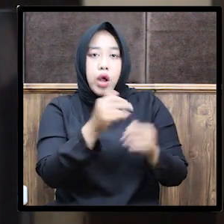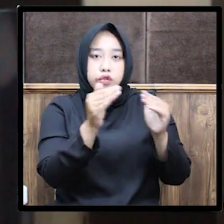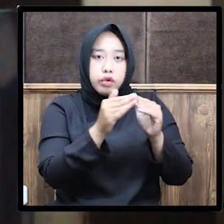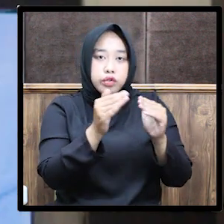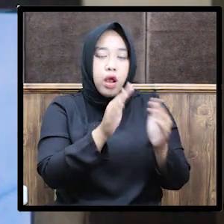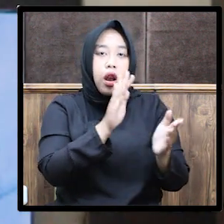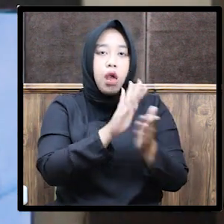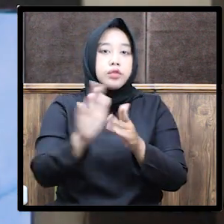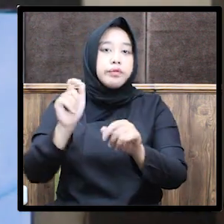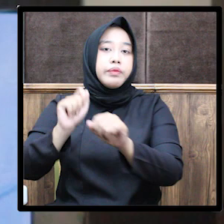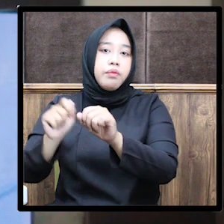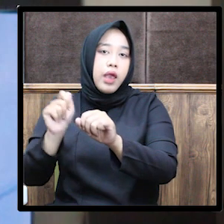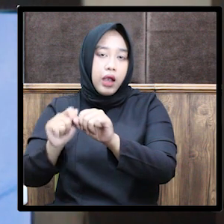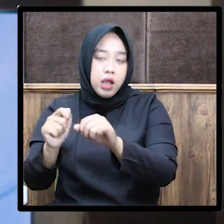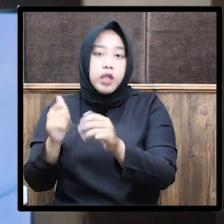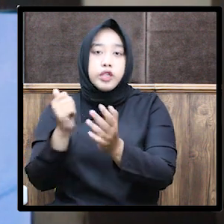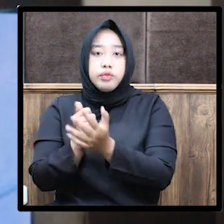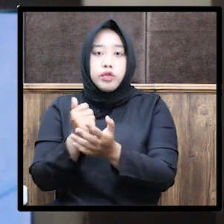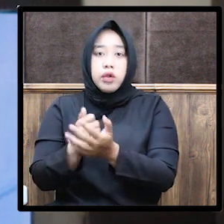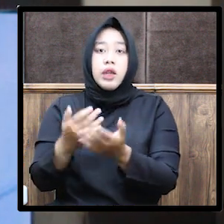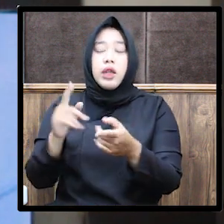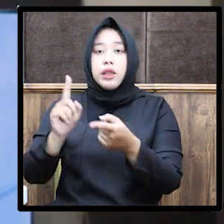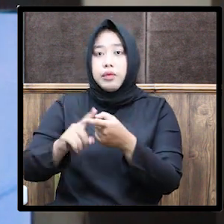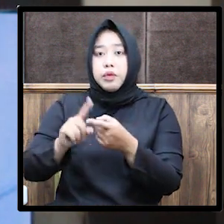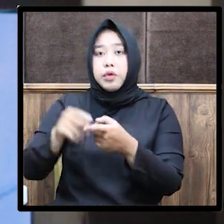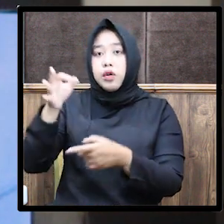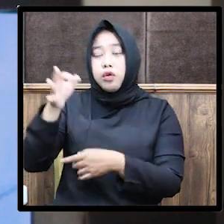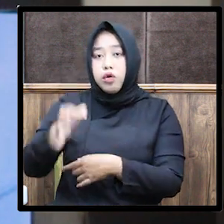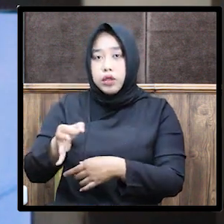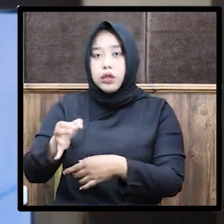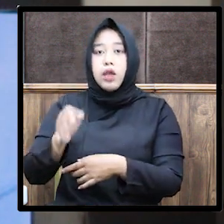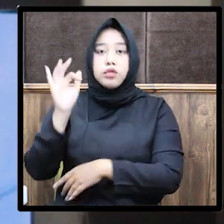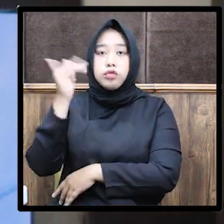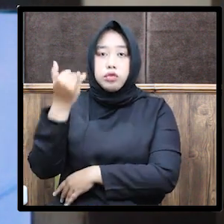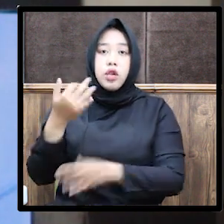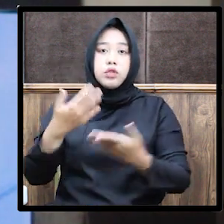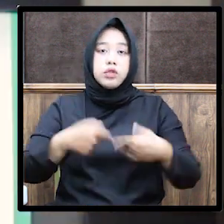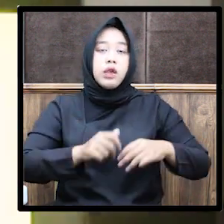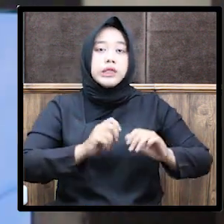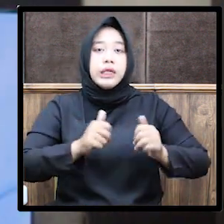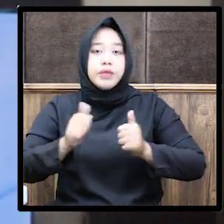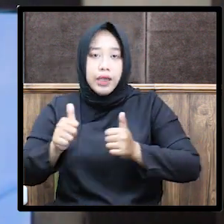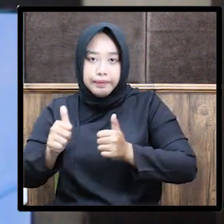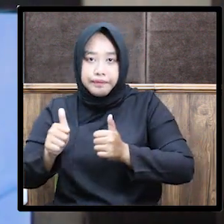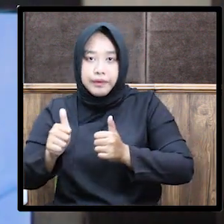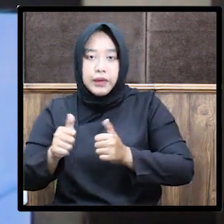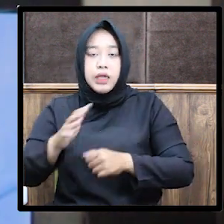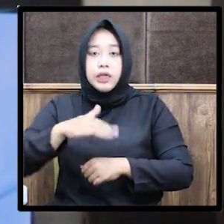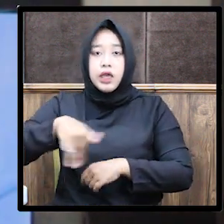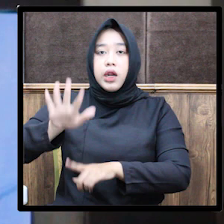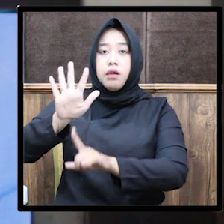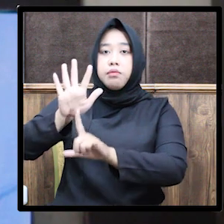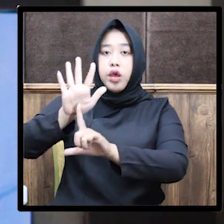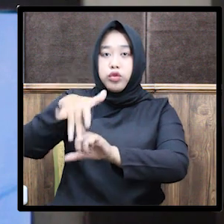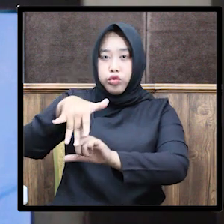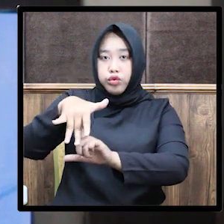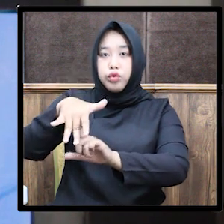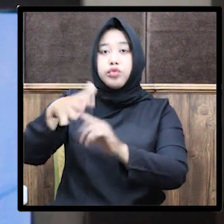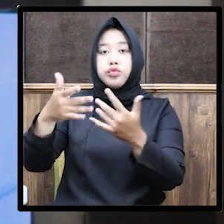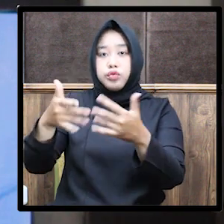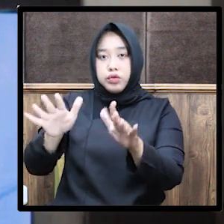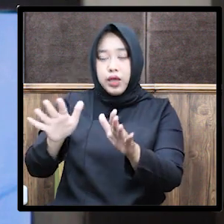sudah itu sudah tersampaikan, dan teman-teman kota sudah mempersiapkan itu khususnya itu ya, memang Bantul juga sudah gitu. Itu yang